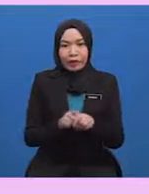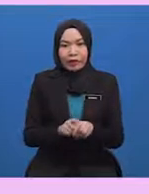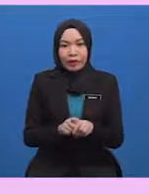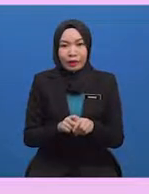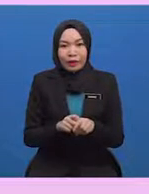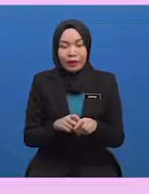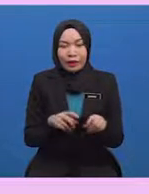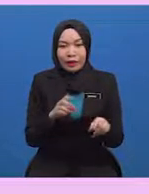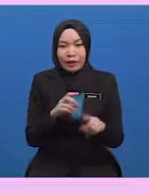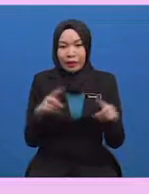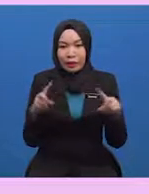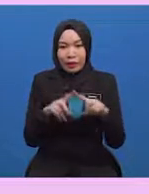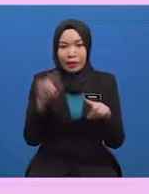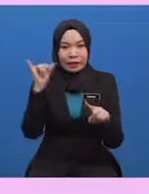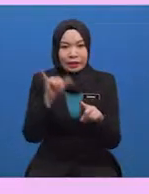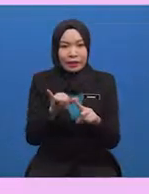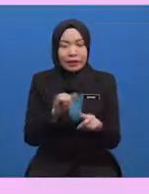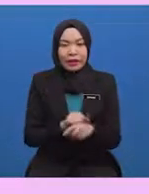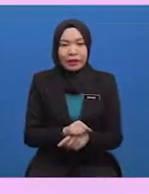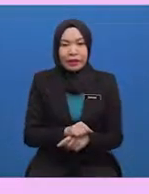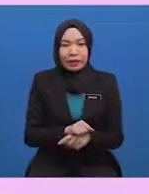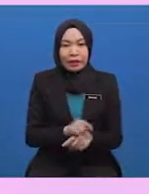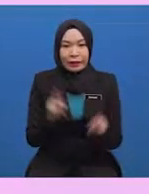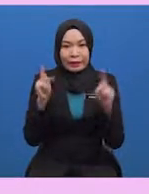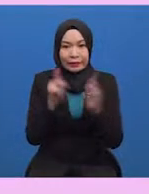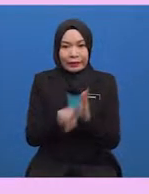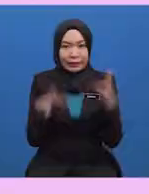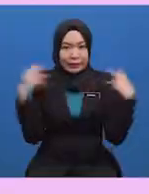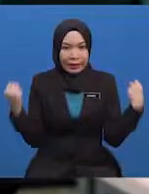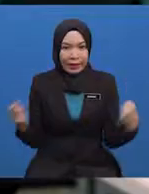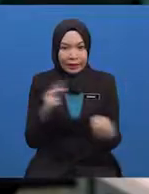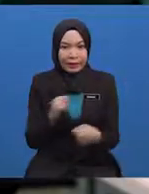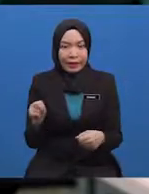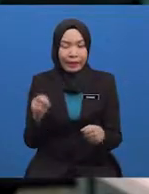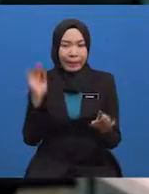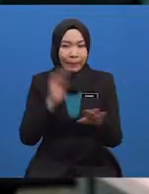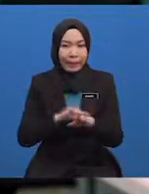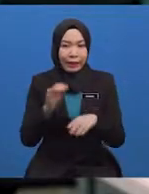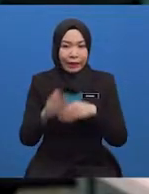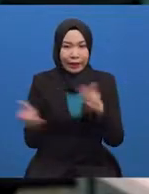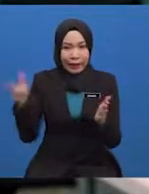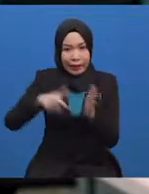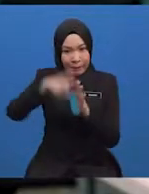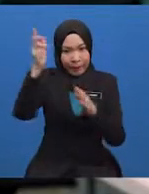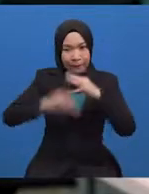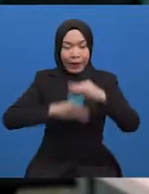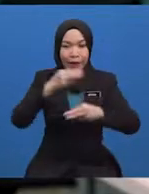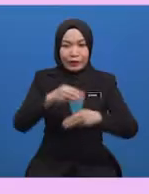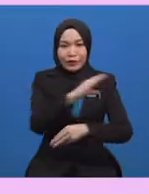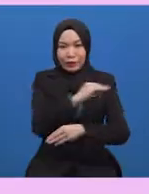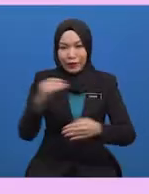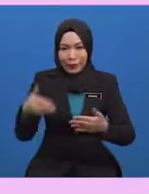pendidikan dan kesihatan ke arah yang lebih maju dan moden. Seterusnya, saya akan menjelaskan